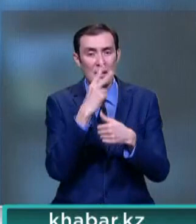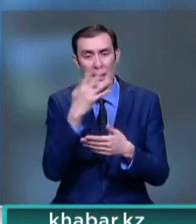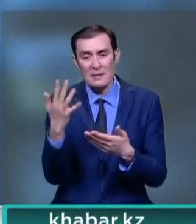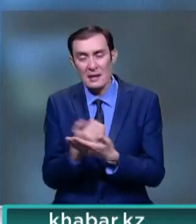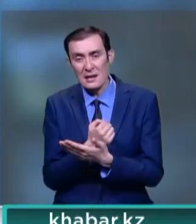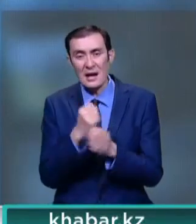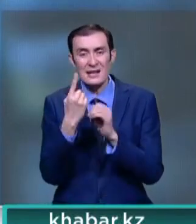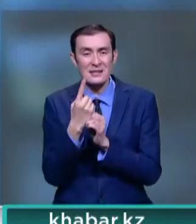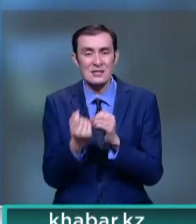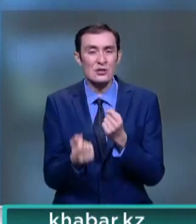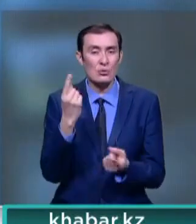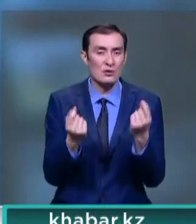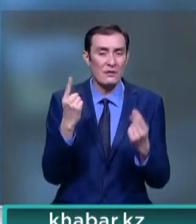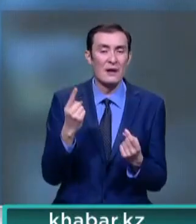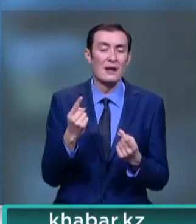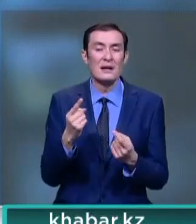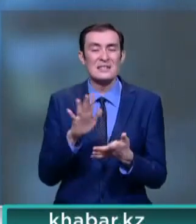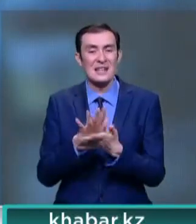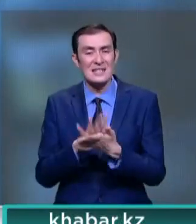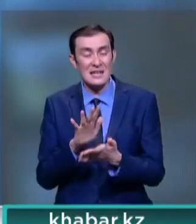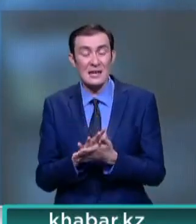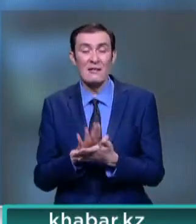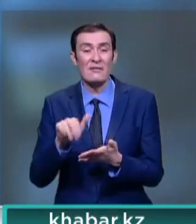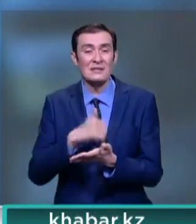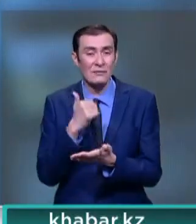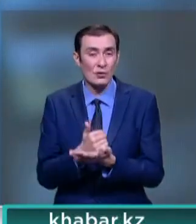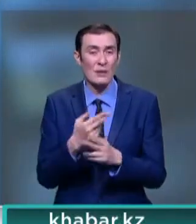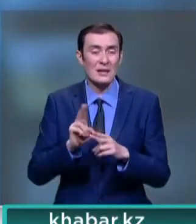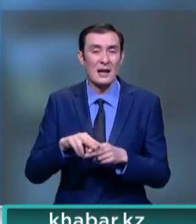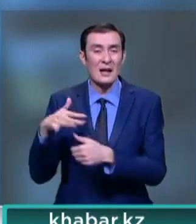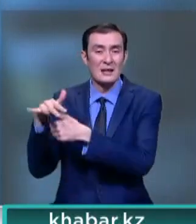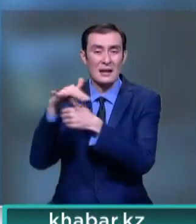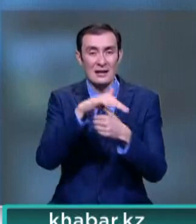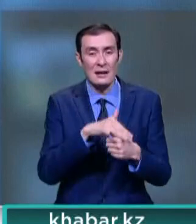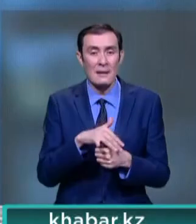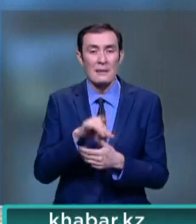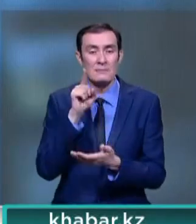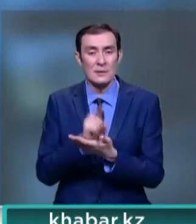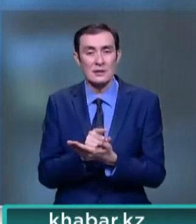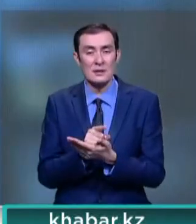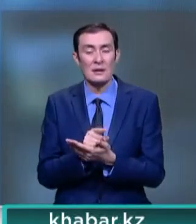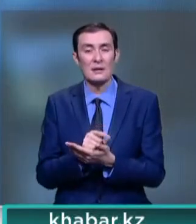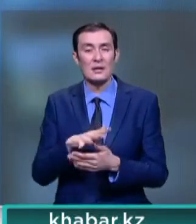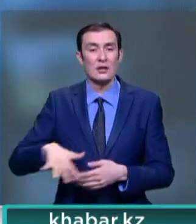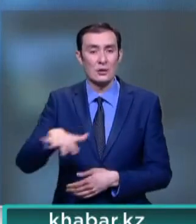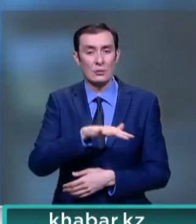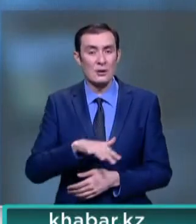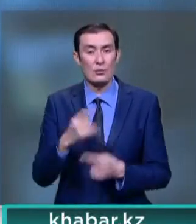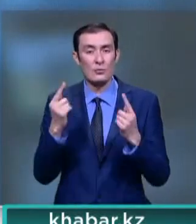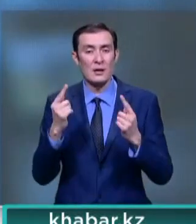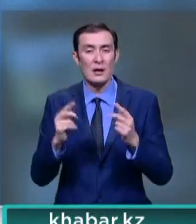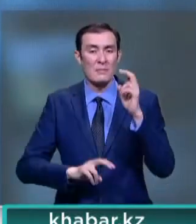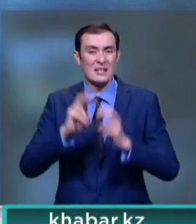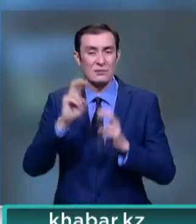определения 11 источников органических загрязнений. В основном летательные аппараты призваны работать над территориями